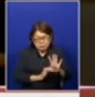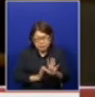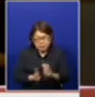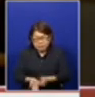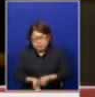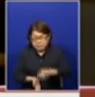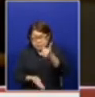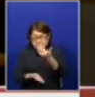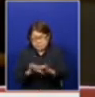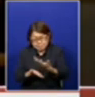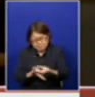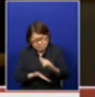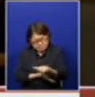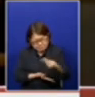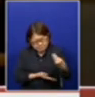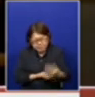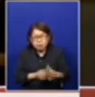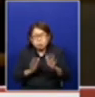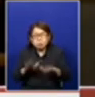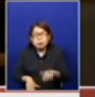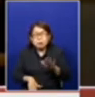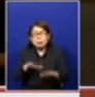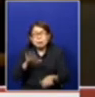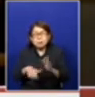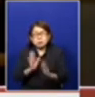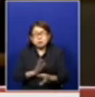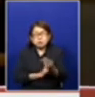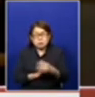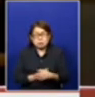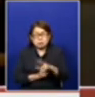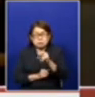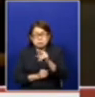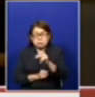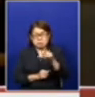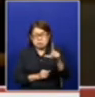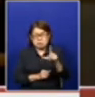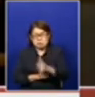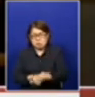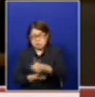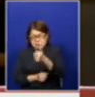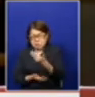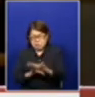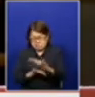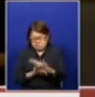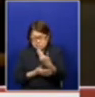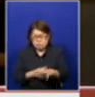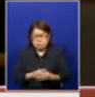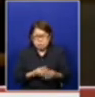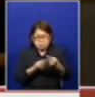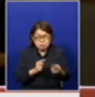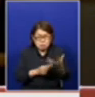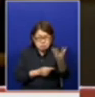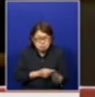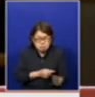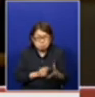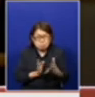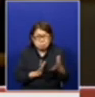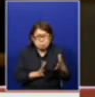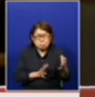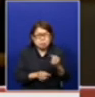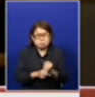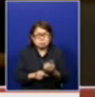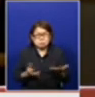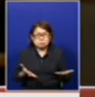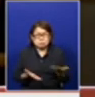เข้าถึงแค่30ล้านคนอีกครึ่งประเทศทำยังไงครับท่านบอกว่ามันวุ่นวาย